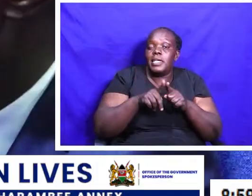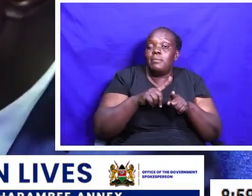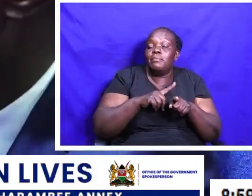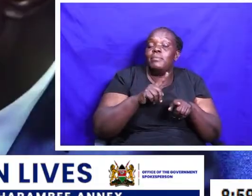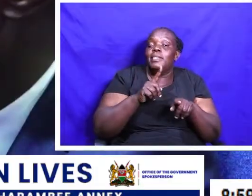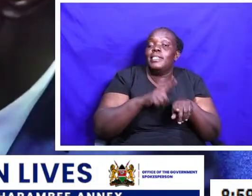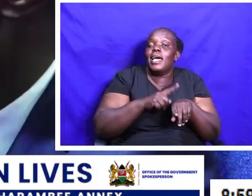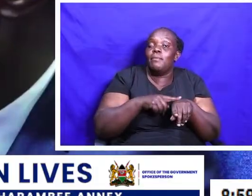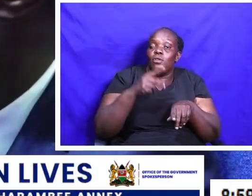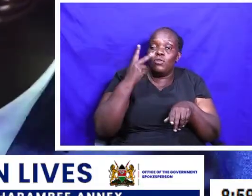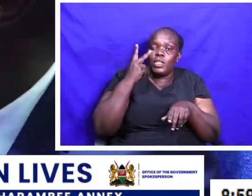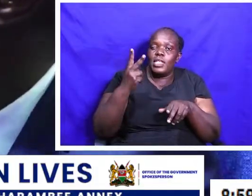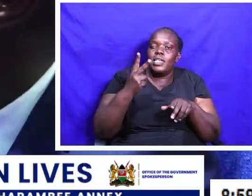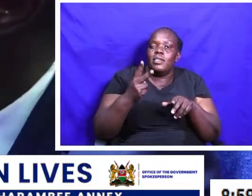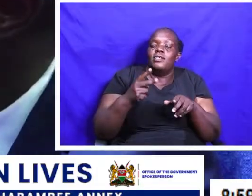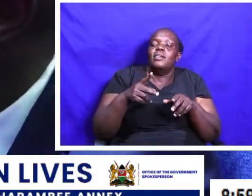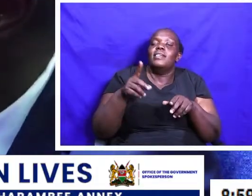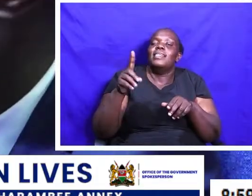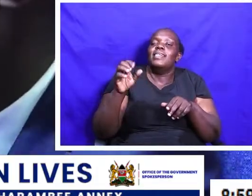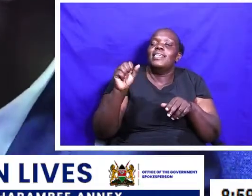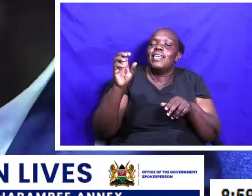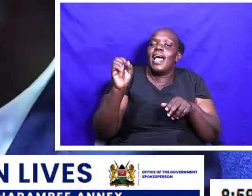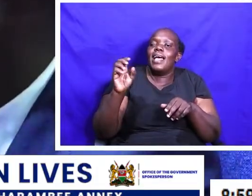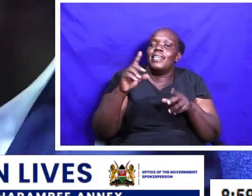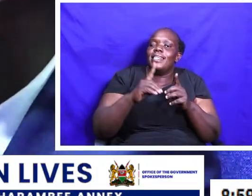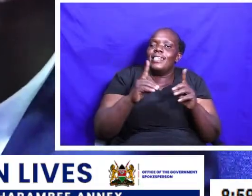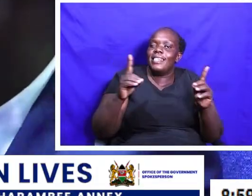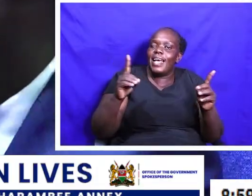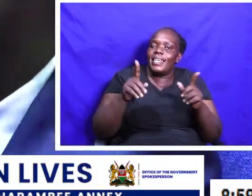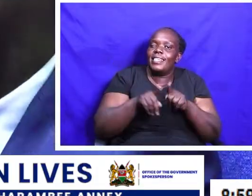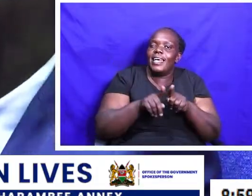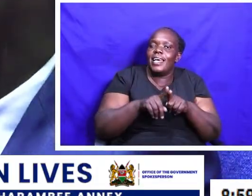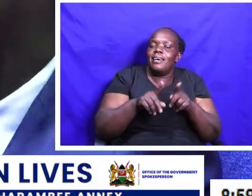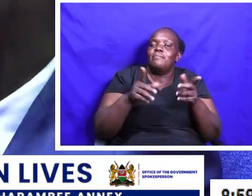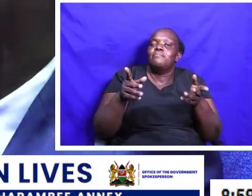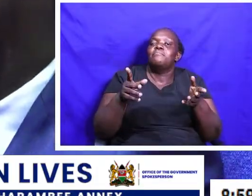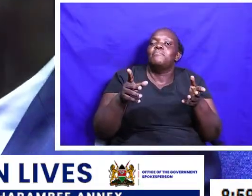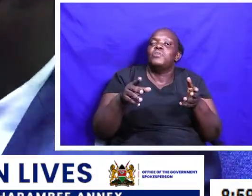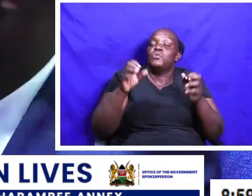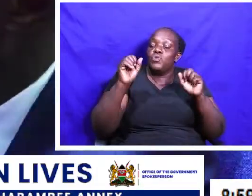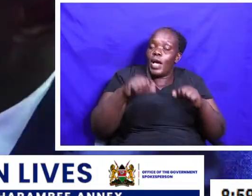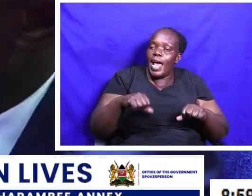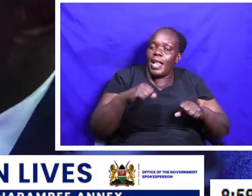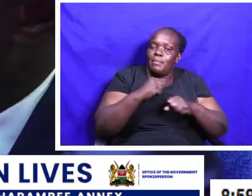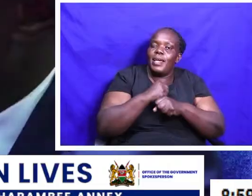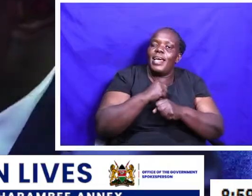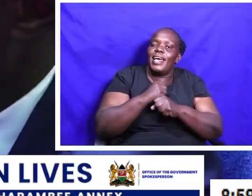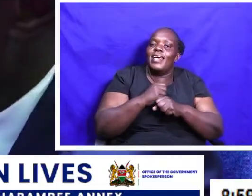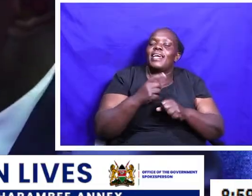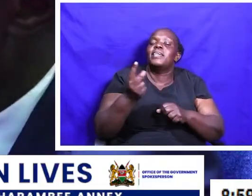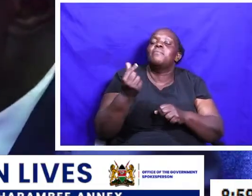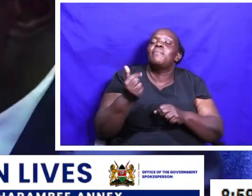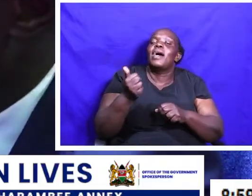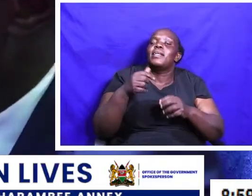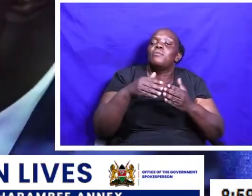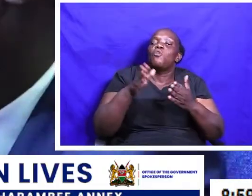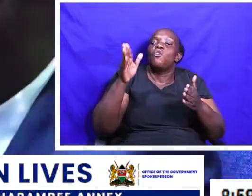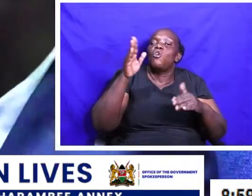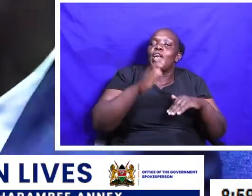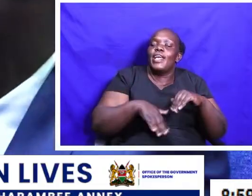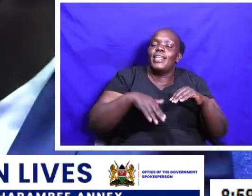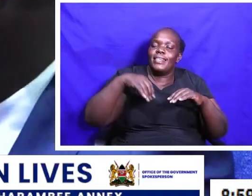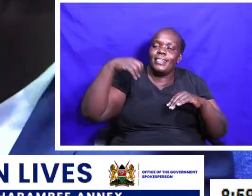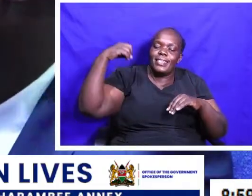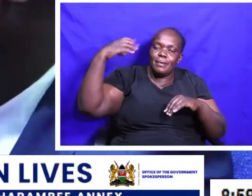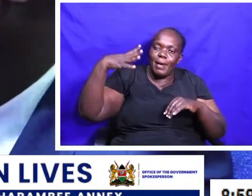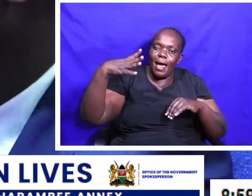Ukiangalia maybe sometimes hata distance yenye ina cover pia iko tofauti. So unapata unatengeneza hela mingi kwa stima